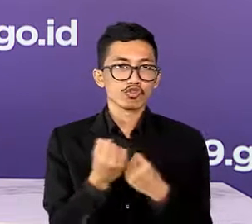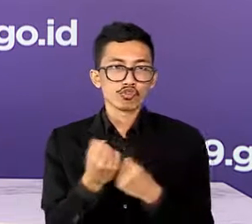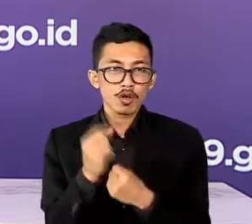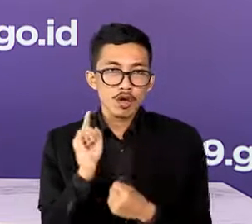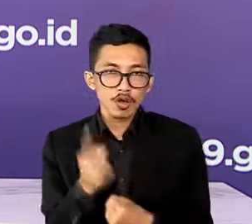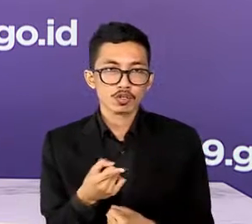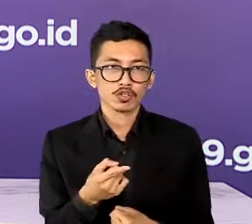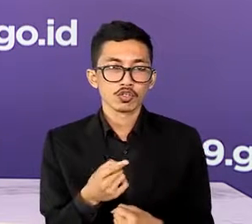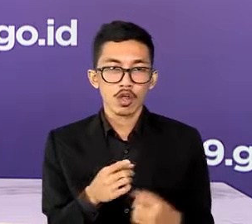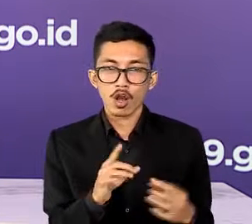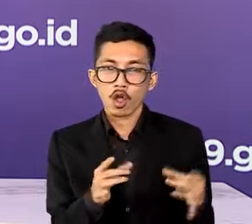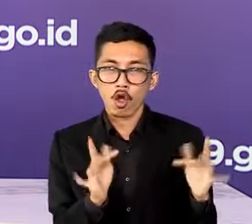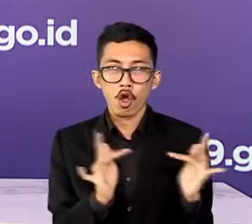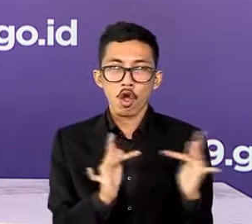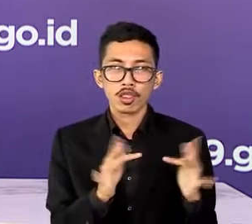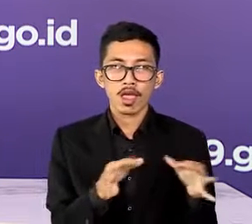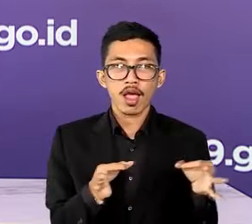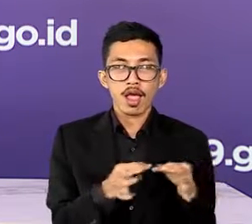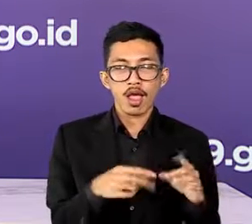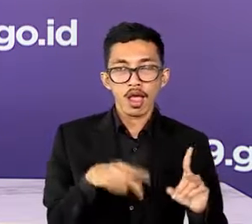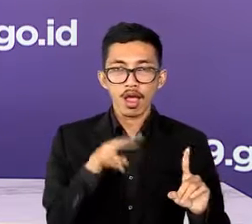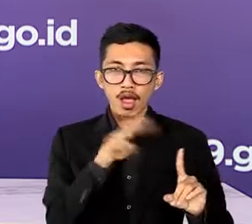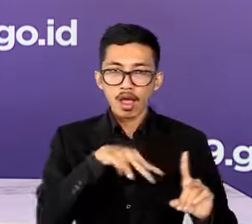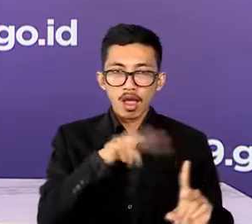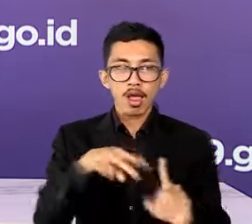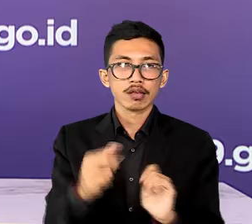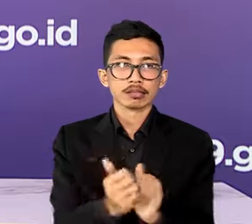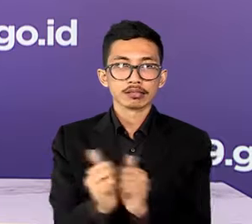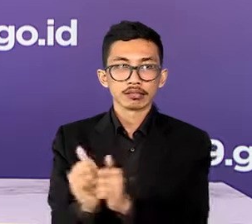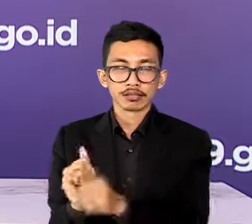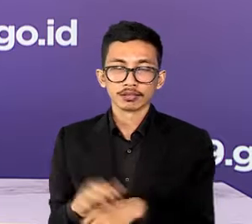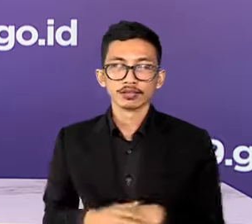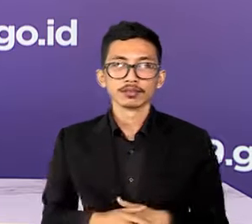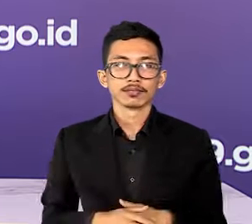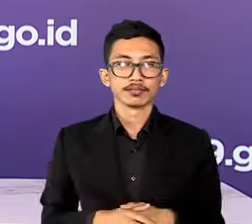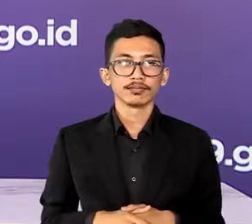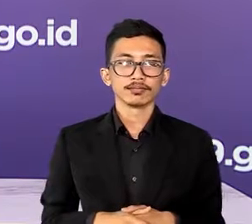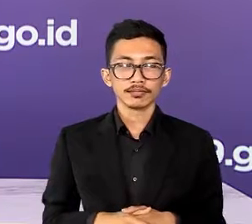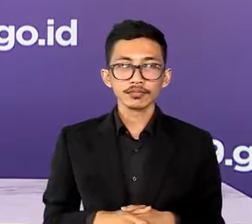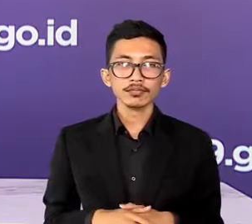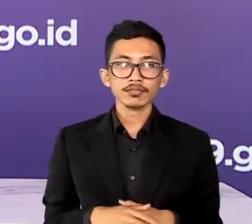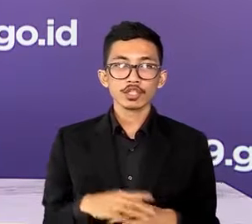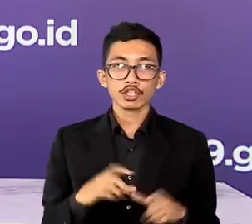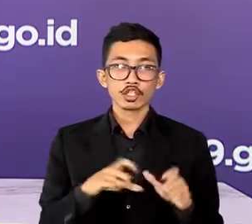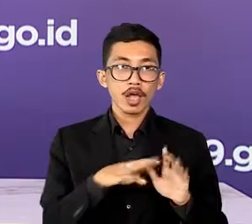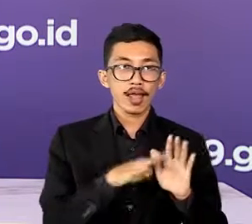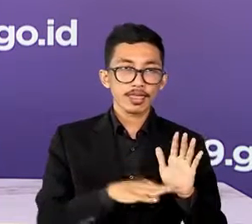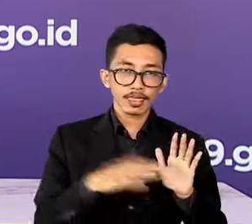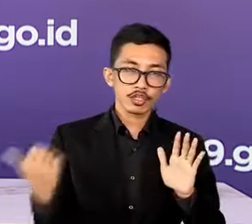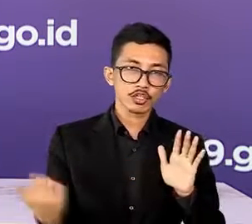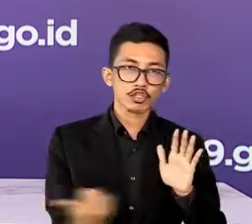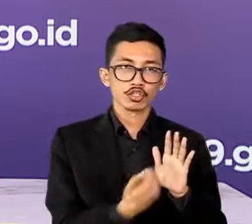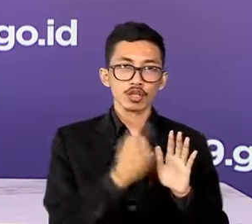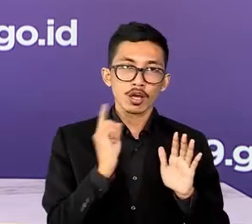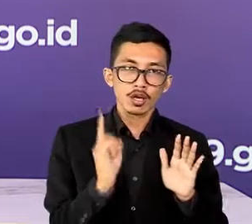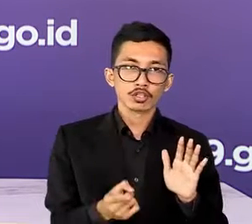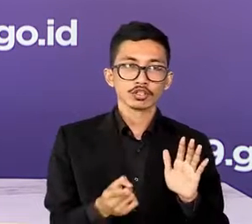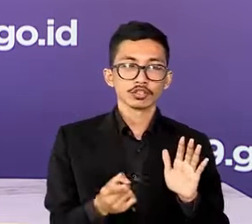dilakukan Penjaringan kontak erat yang kedua mematuhi persyaratan perjalanan baik mengikuti prosedur yang sesuai